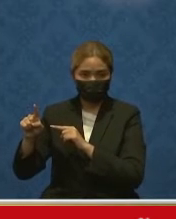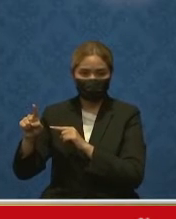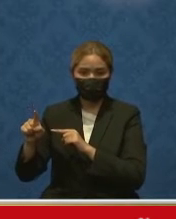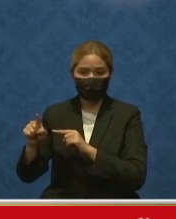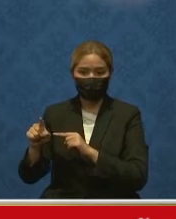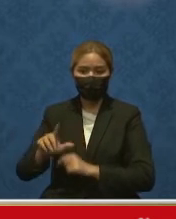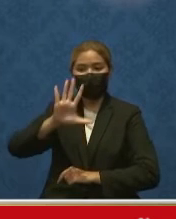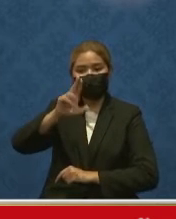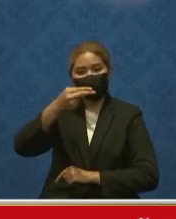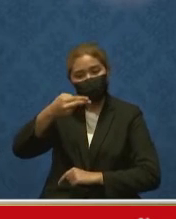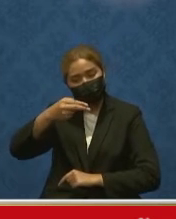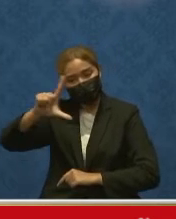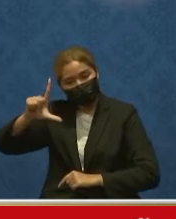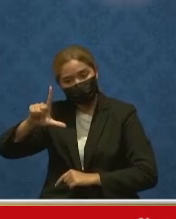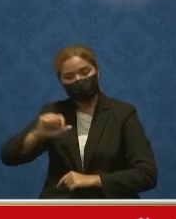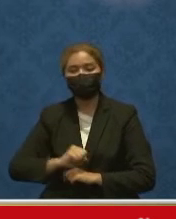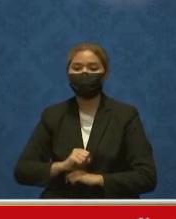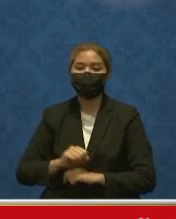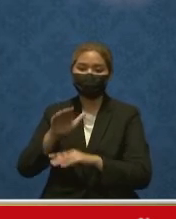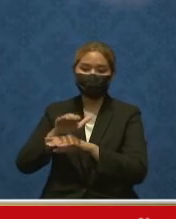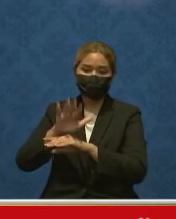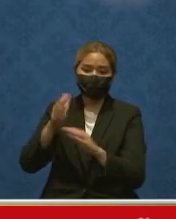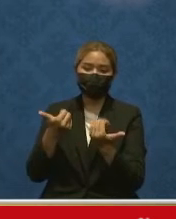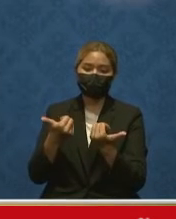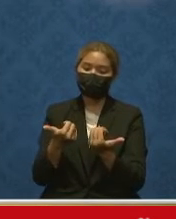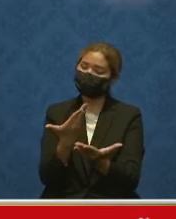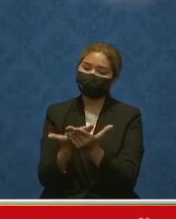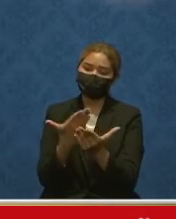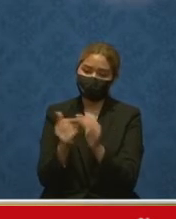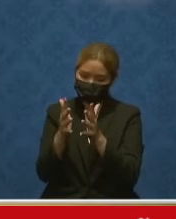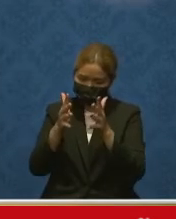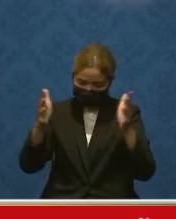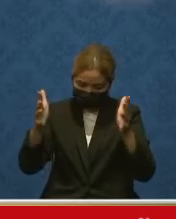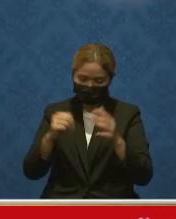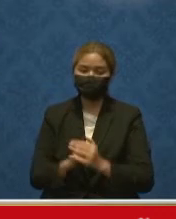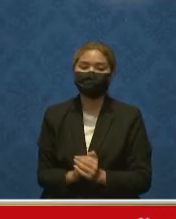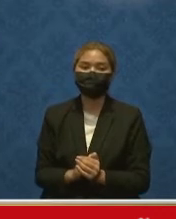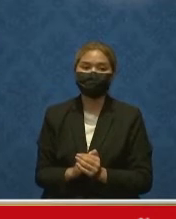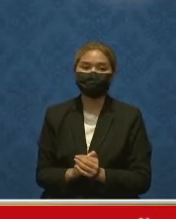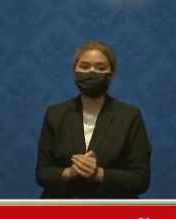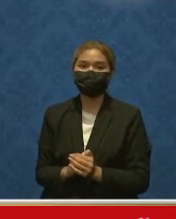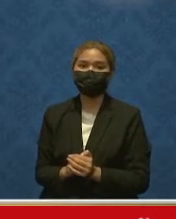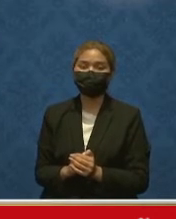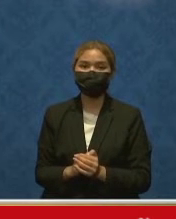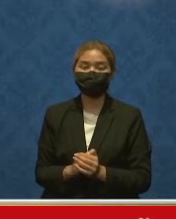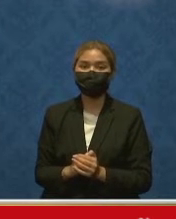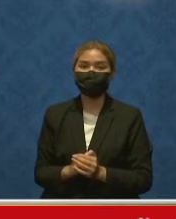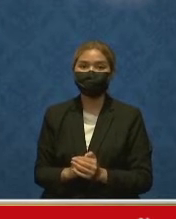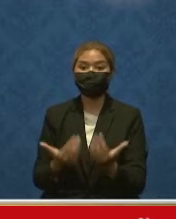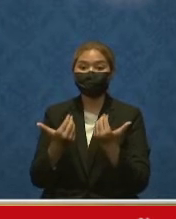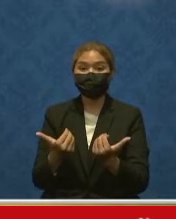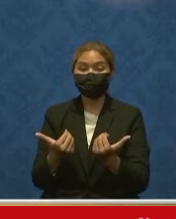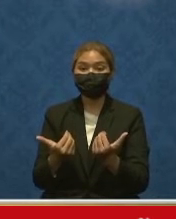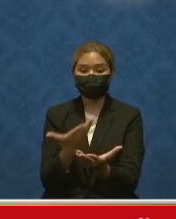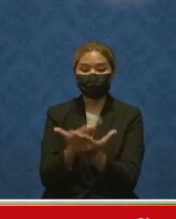ตัวแรกมันก็ง่ายล่ะจะเล่าให้ฟังเพื่อเห็นตัวเลขว่าเรานี้น่ะเป็นเรื่องของเงินภาษี